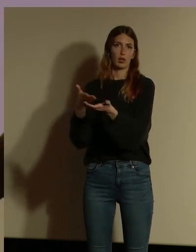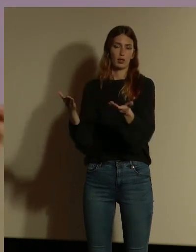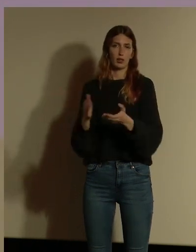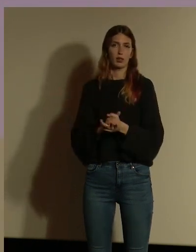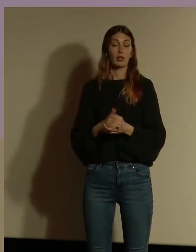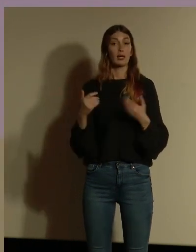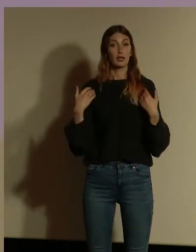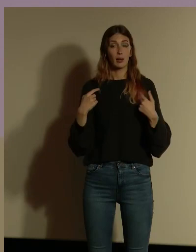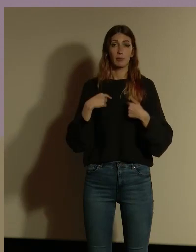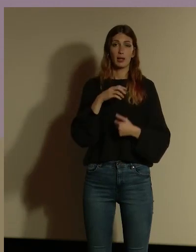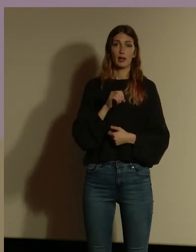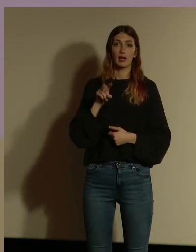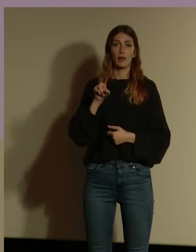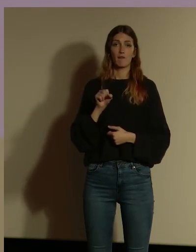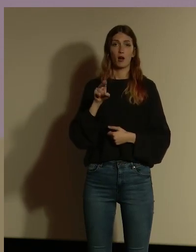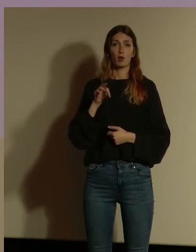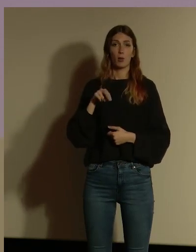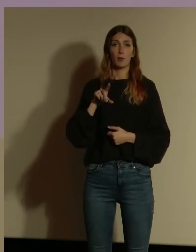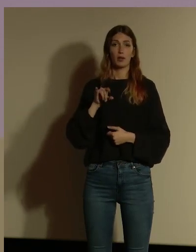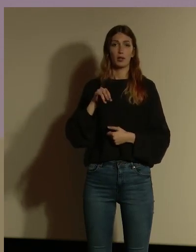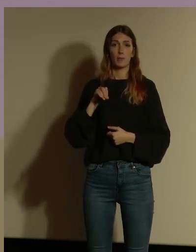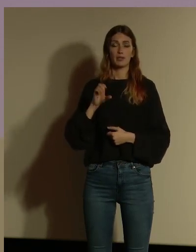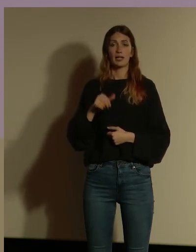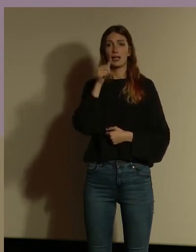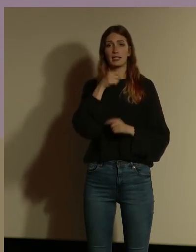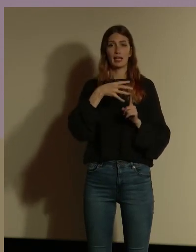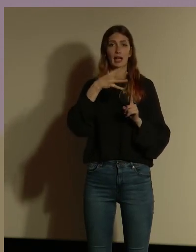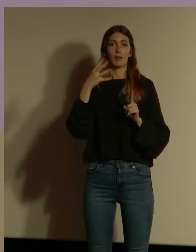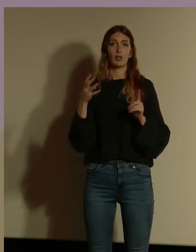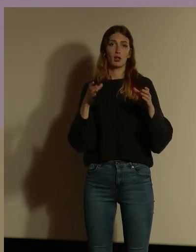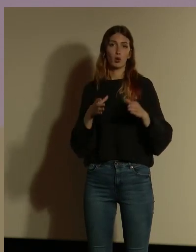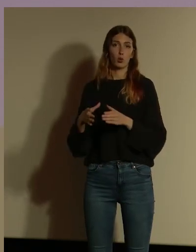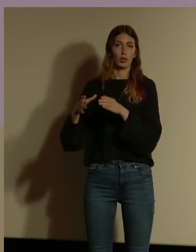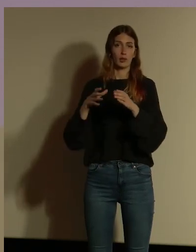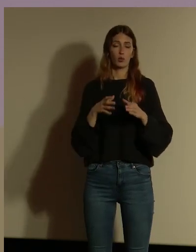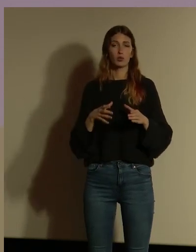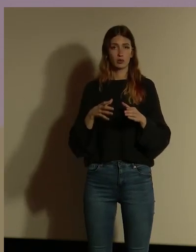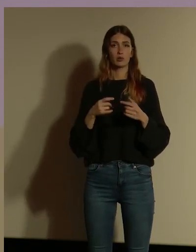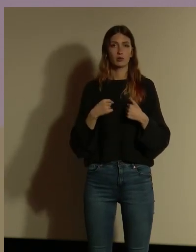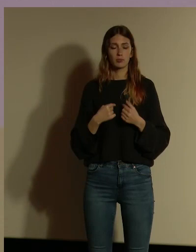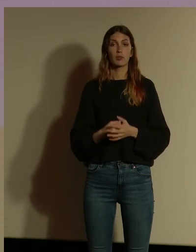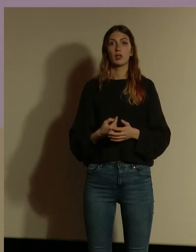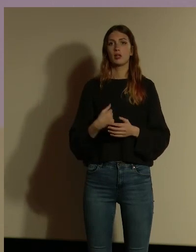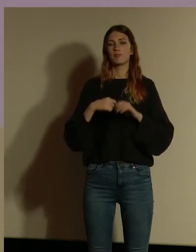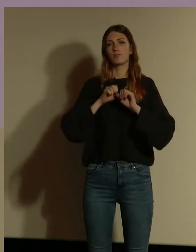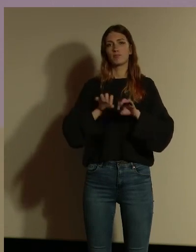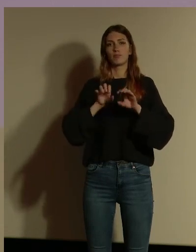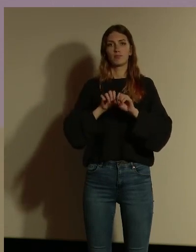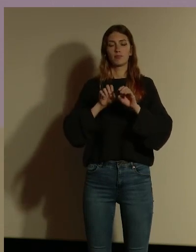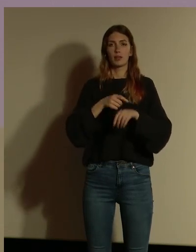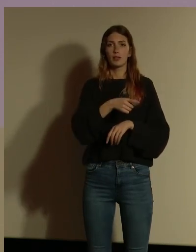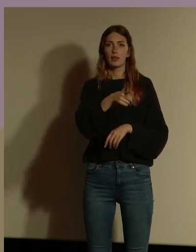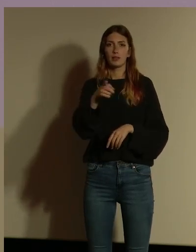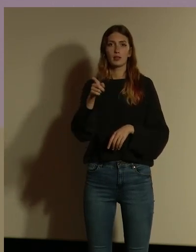Tere, mina olen Eeva Koplimets Eesti LGBT ühingust ja täna ma olen siin selleks, et rääkida, kuidas